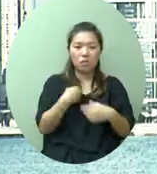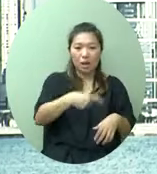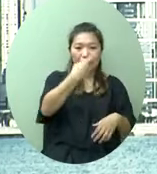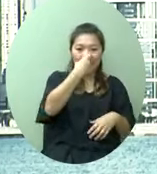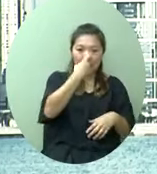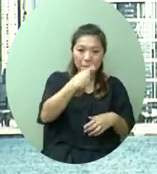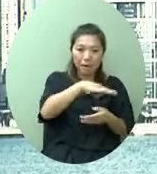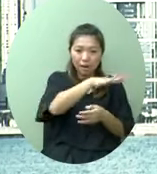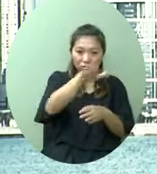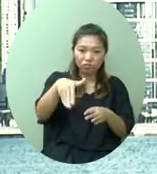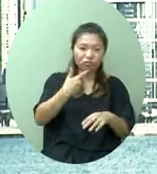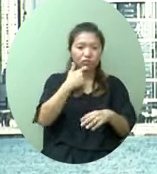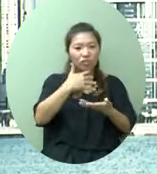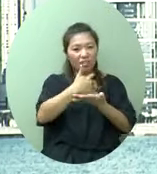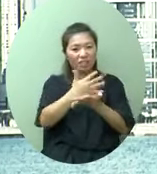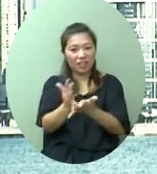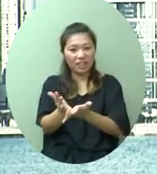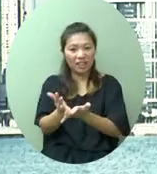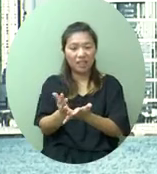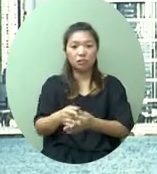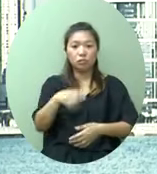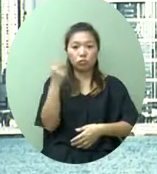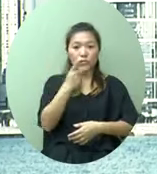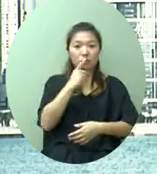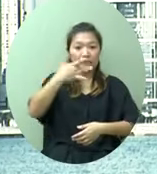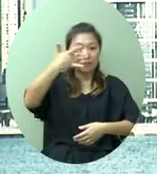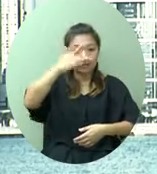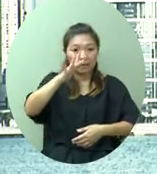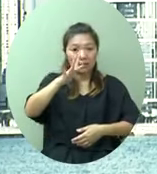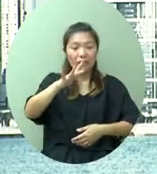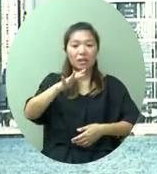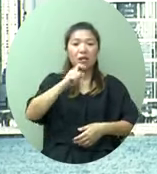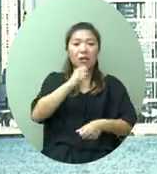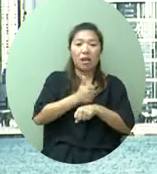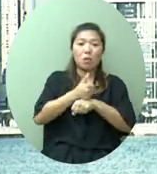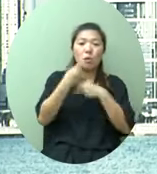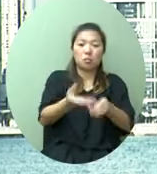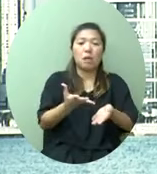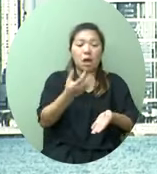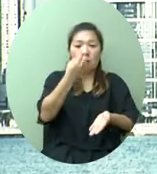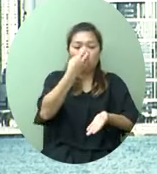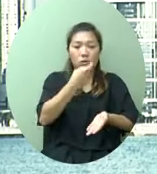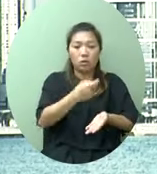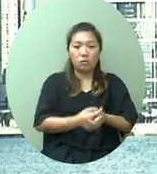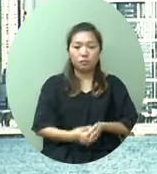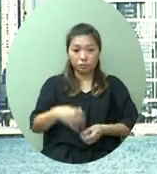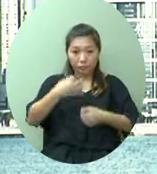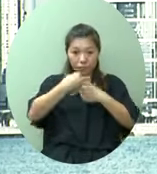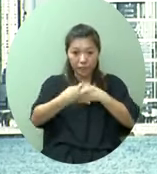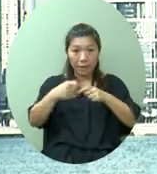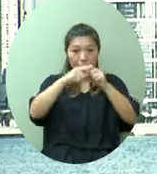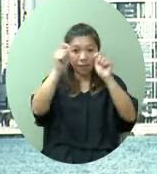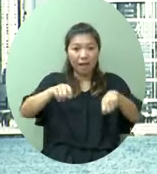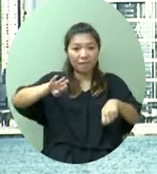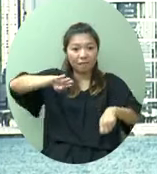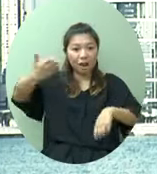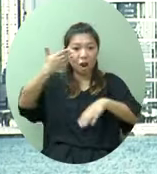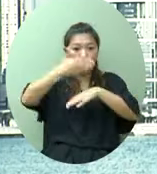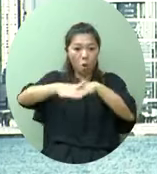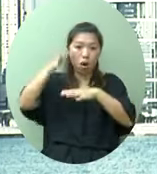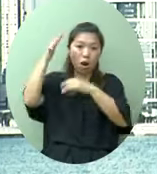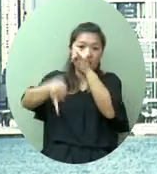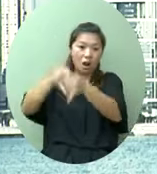境諸如此類，以至到新給了香港的這麼多的機遇。第三個問題，關於反外國制裁法，從